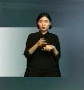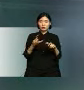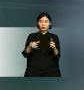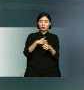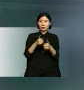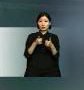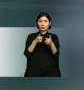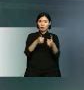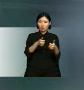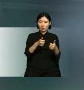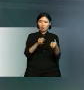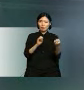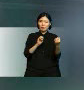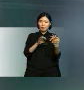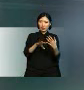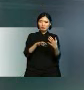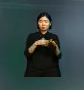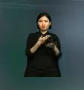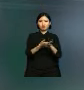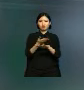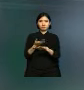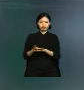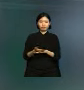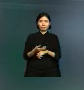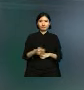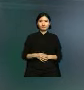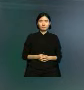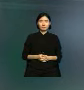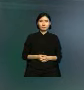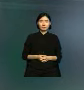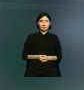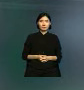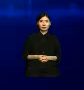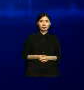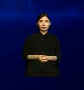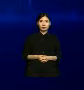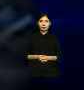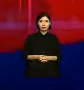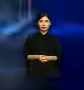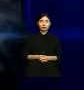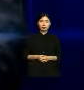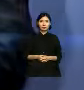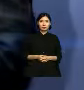따라 그 반응에 온도차가 컸습니다 첫 소식 고용석 기자 입니다